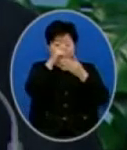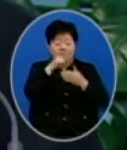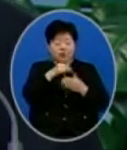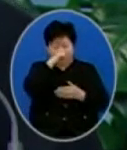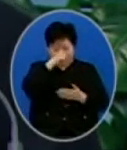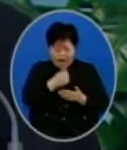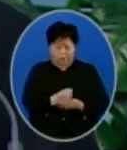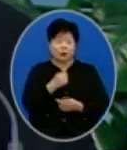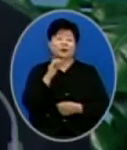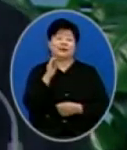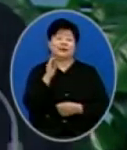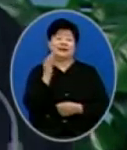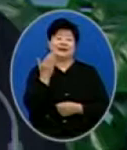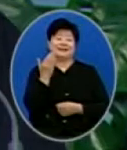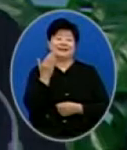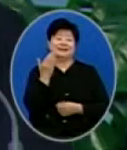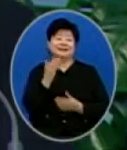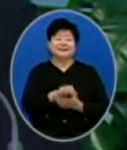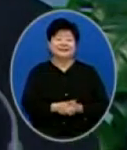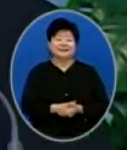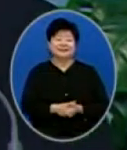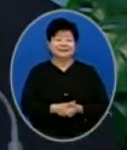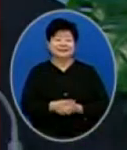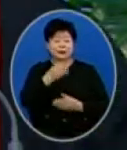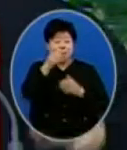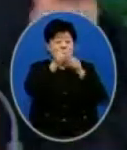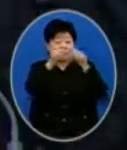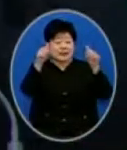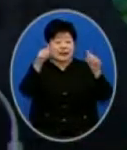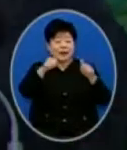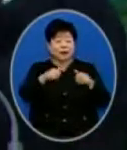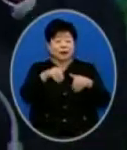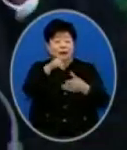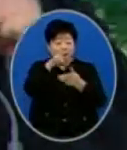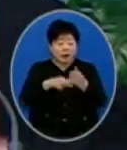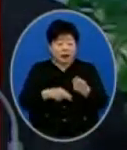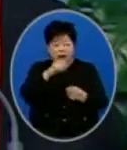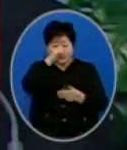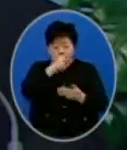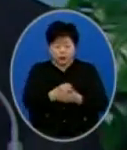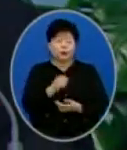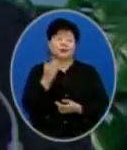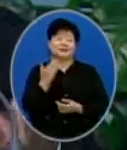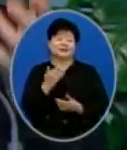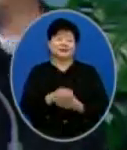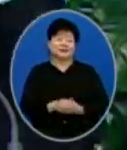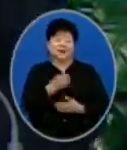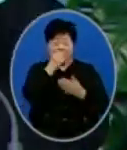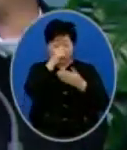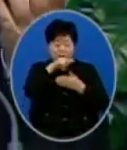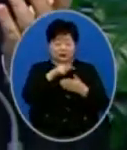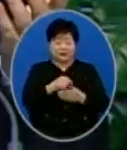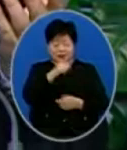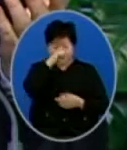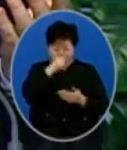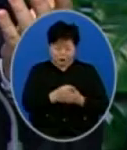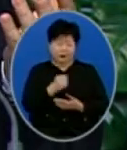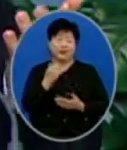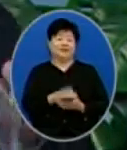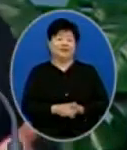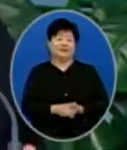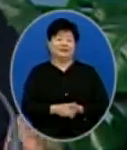안에서도 형통케 되는 것입니다 요셉은 형통계 되었고요 감옥에 들어가도 형통하게